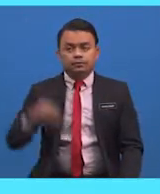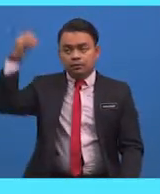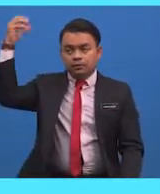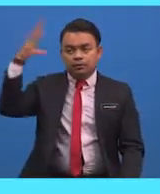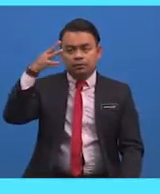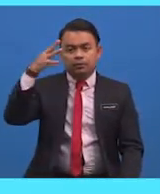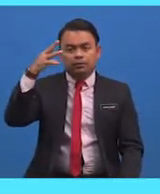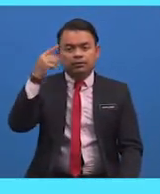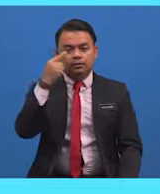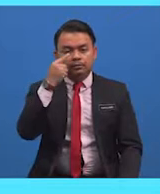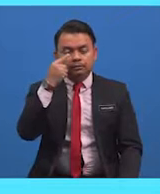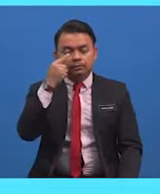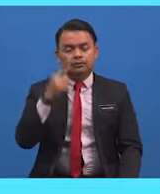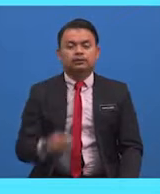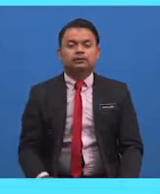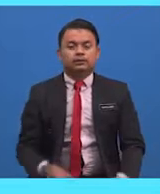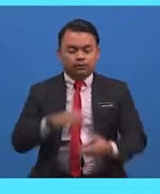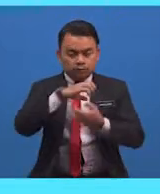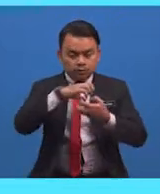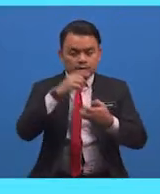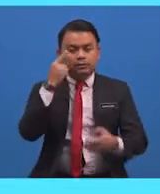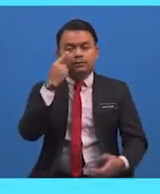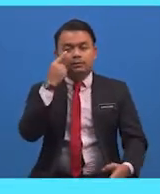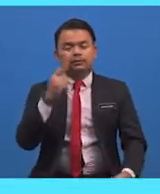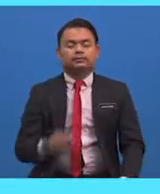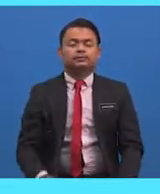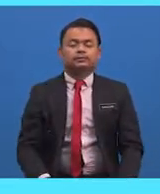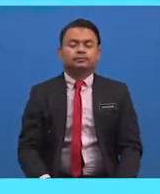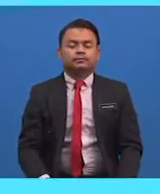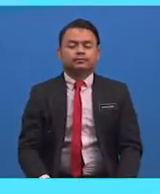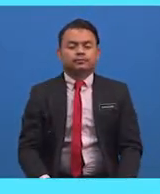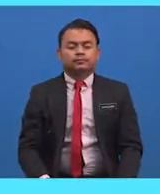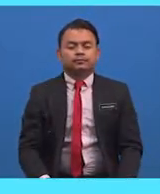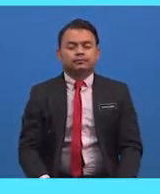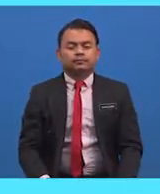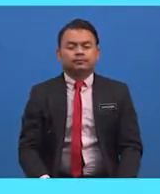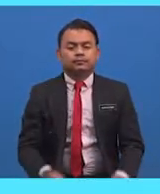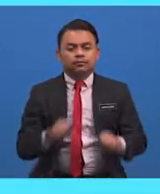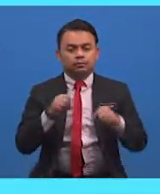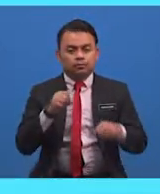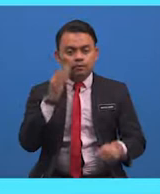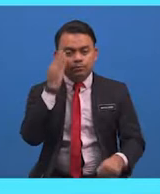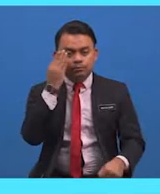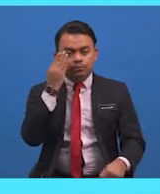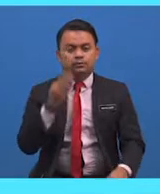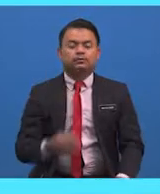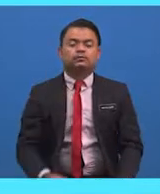menyebabkan penyakit katarak, kornea dan lain-lain yang akhirnya boleh menjadikan mata manusia menjadi